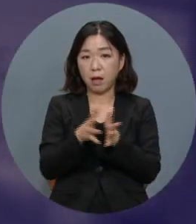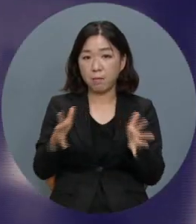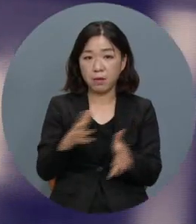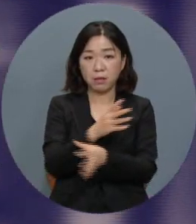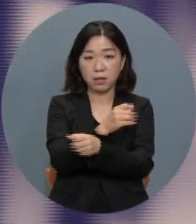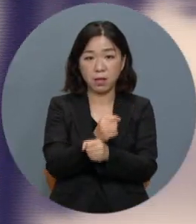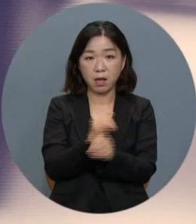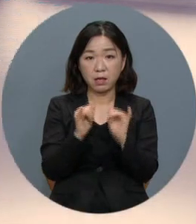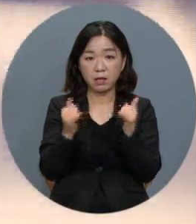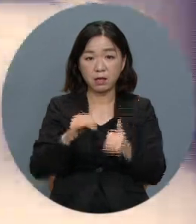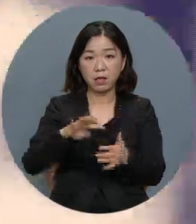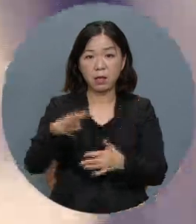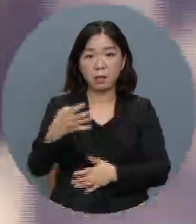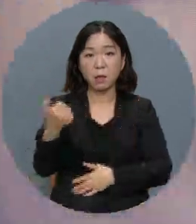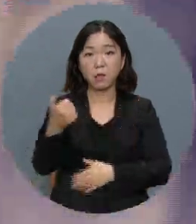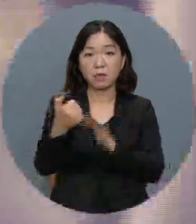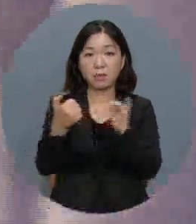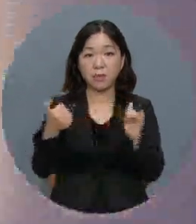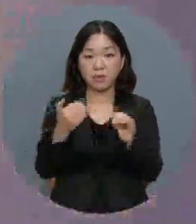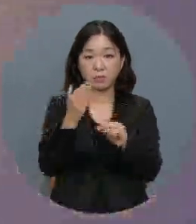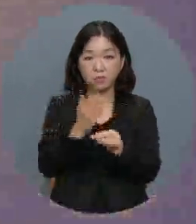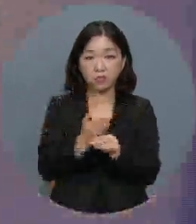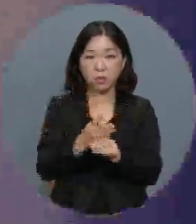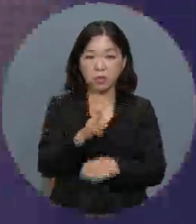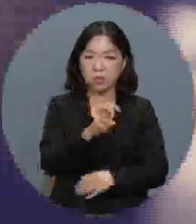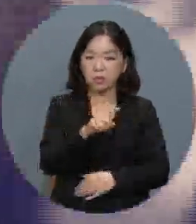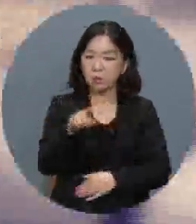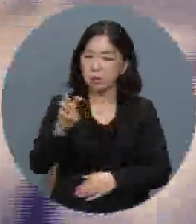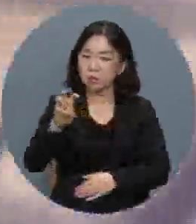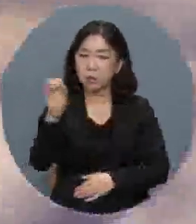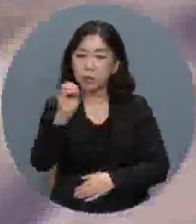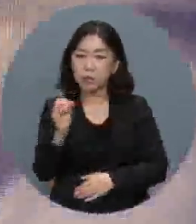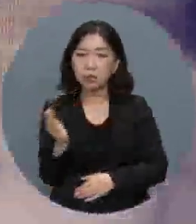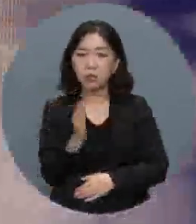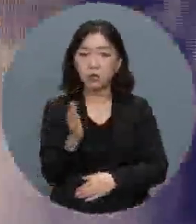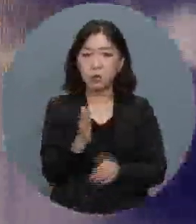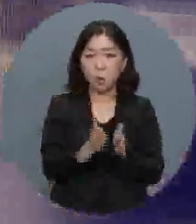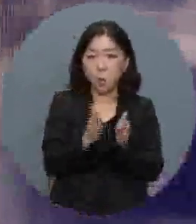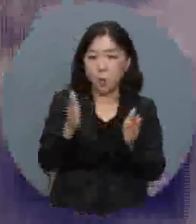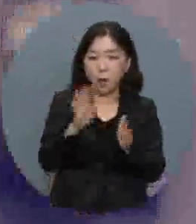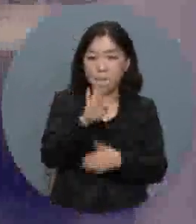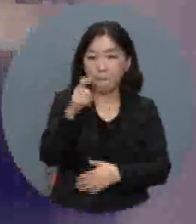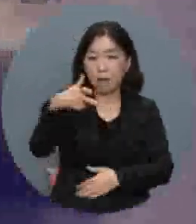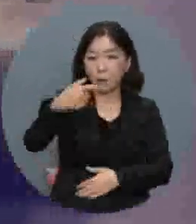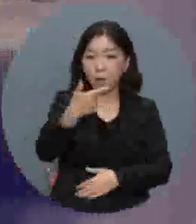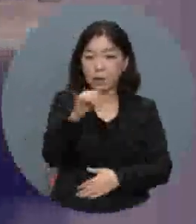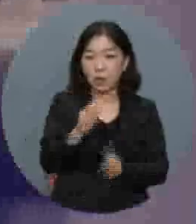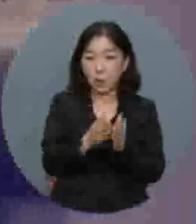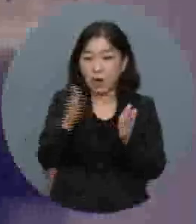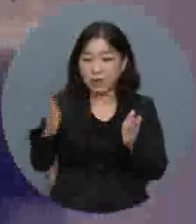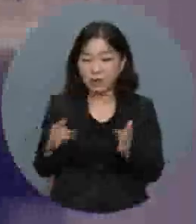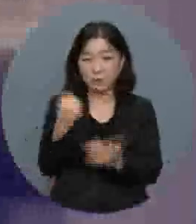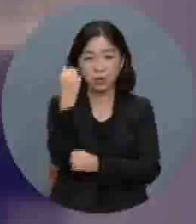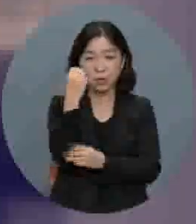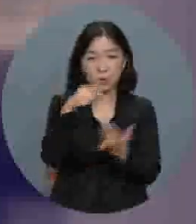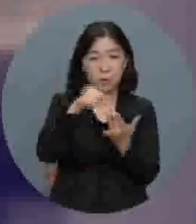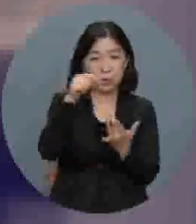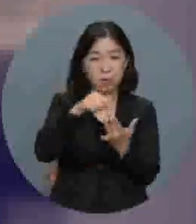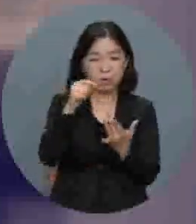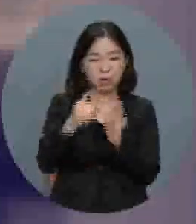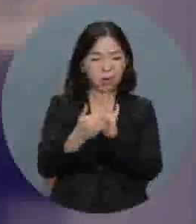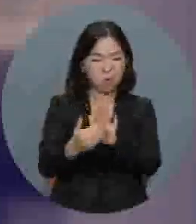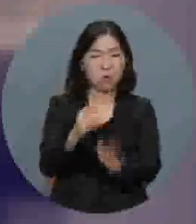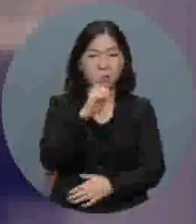계약자 450 세대 가운데 이 30% 정도가 발코니 확장과 기본 선택 등 의 옵션은 거부하기로 한